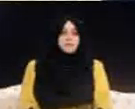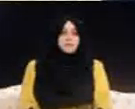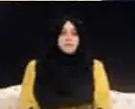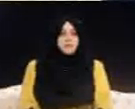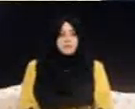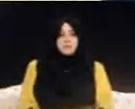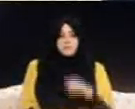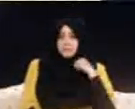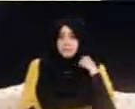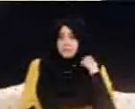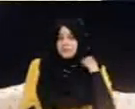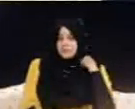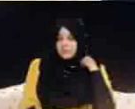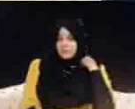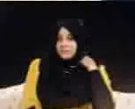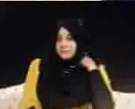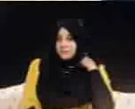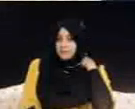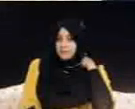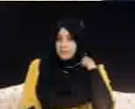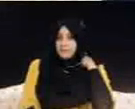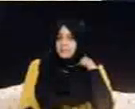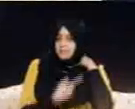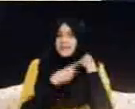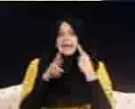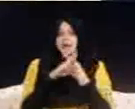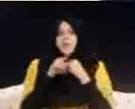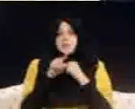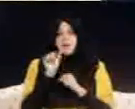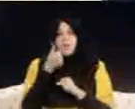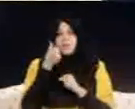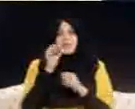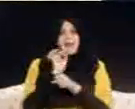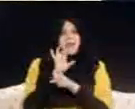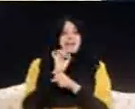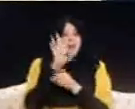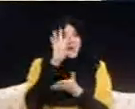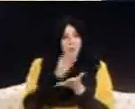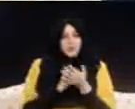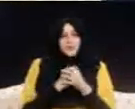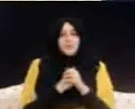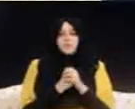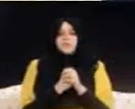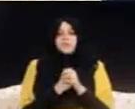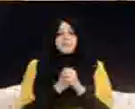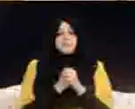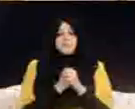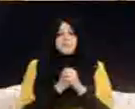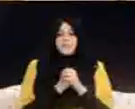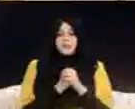نبدأ به محمد من أضرار. نعم. الأخ محمد من أضرار